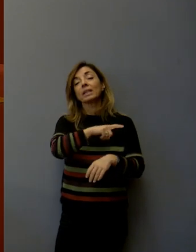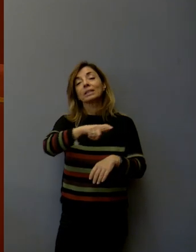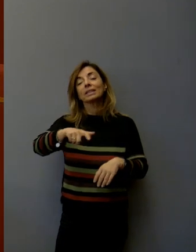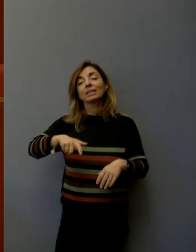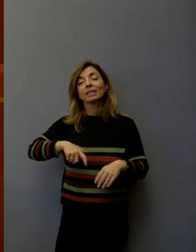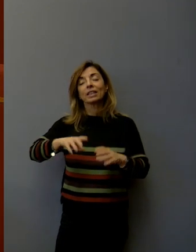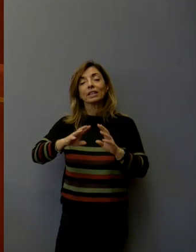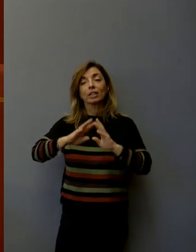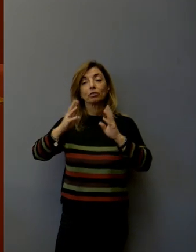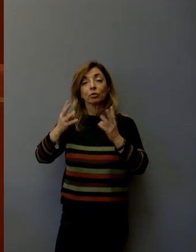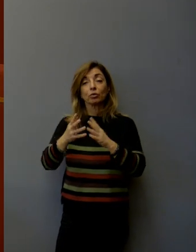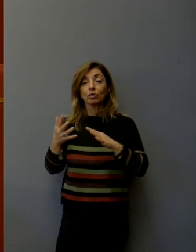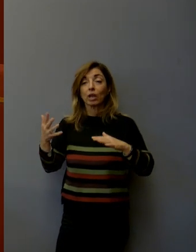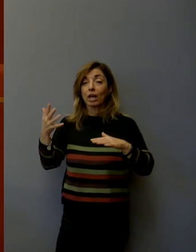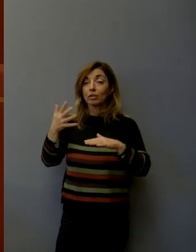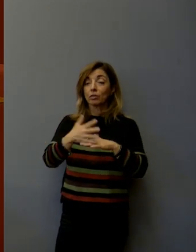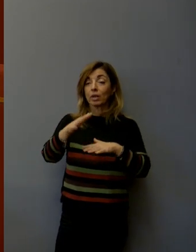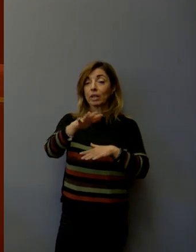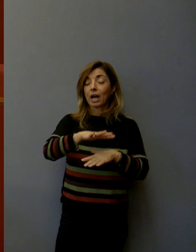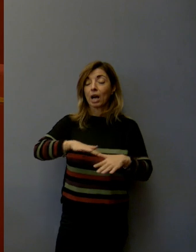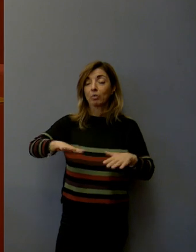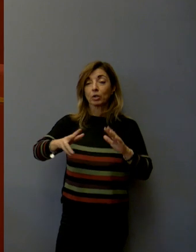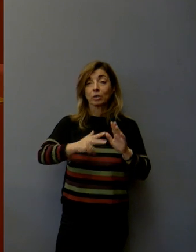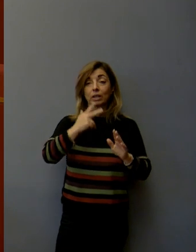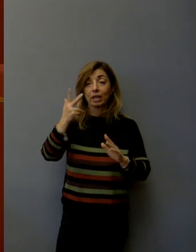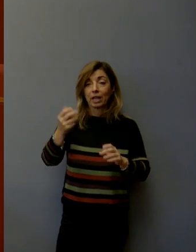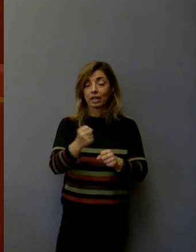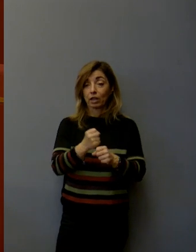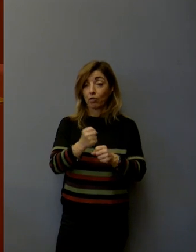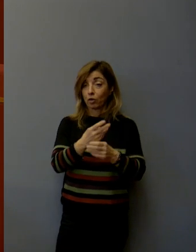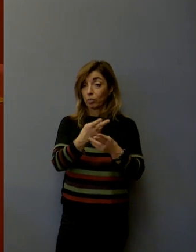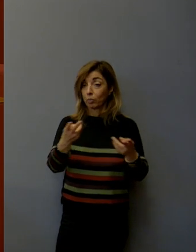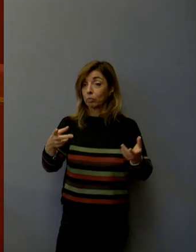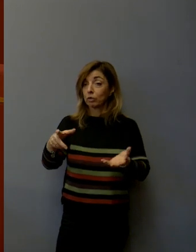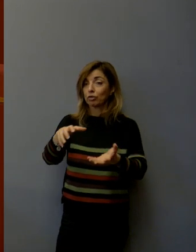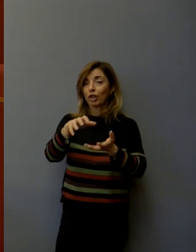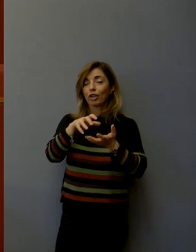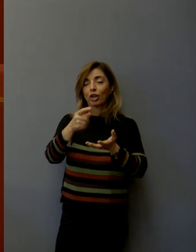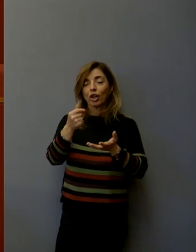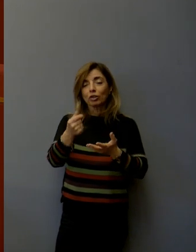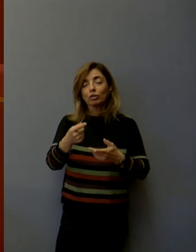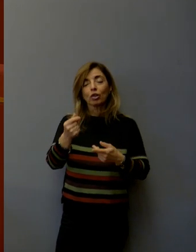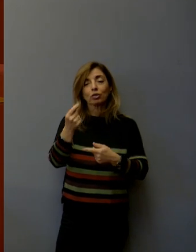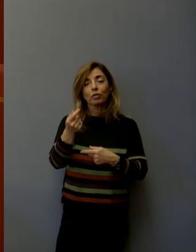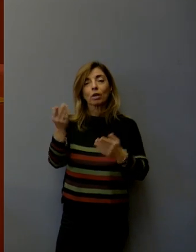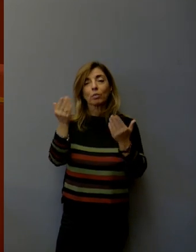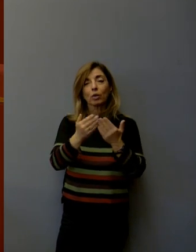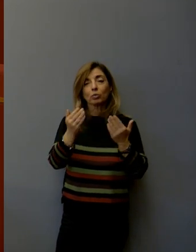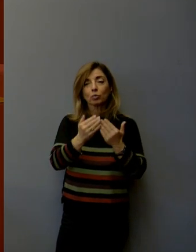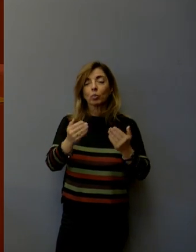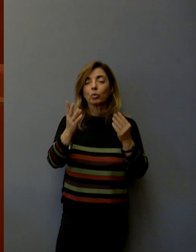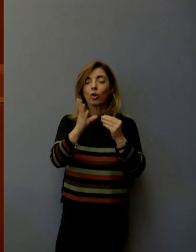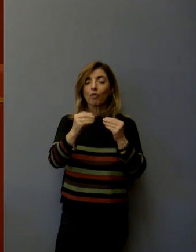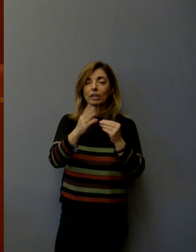a individuare nell'ambito del Piano Triennale dei lavori pubblici le risorse finanziarie per uno studio di fattibilità e successivo progetto